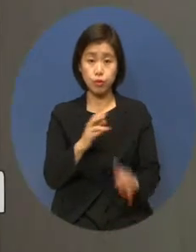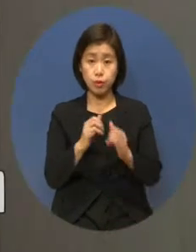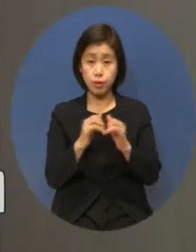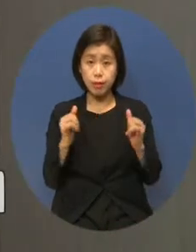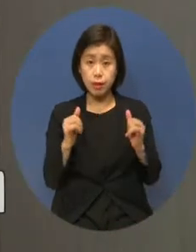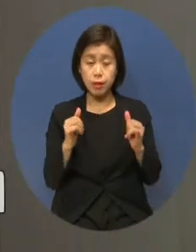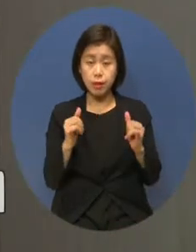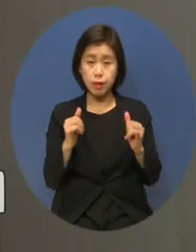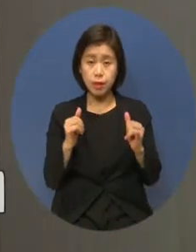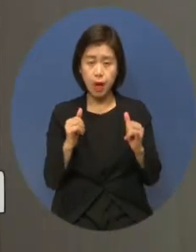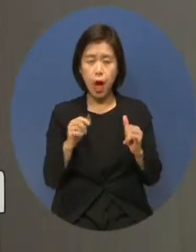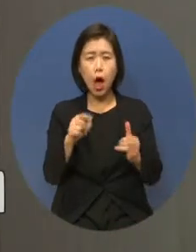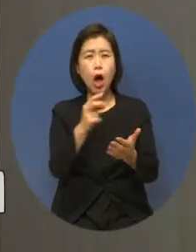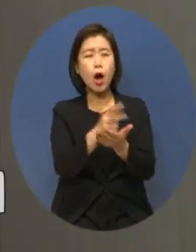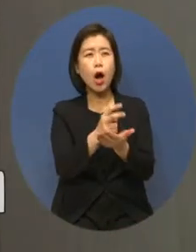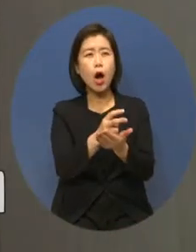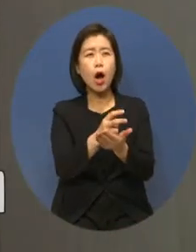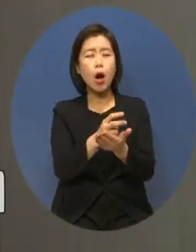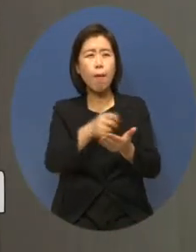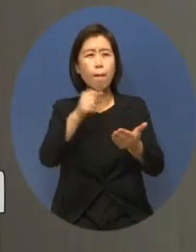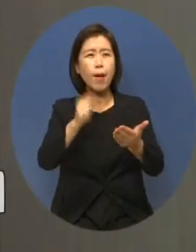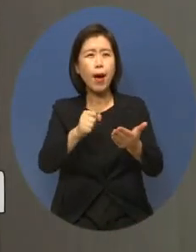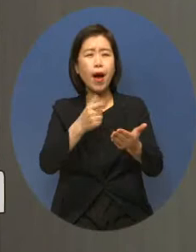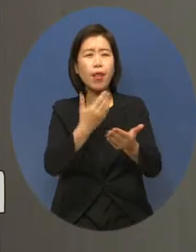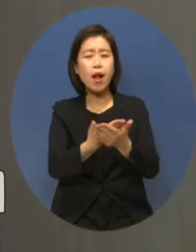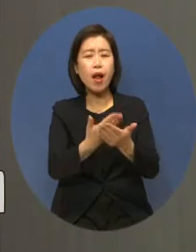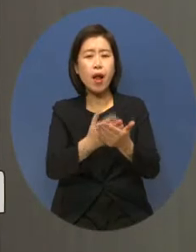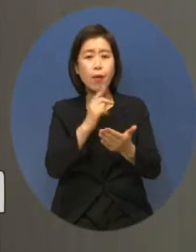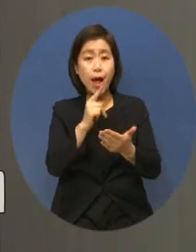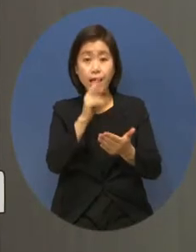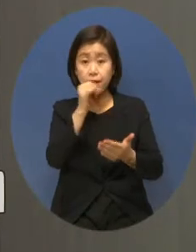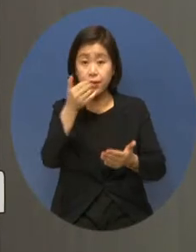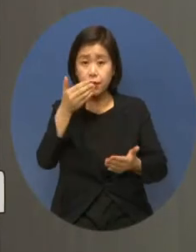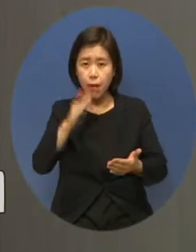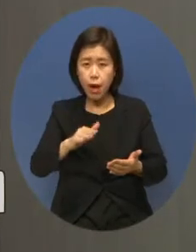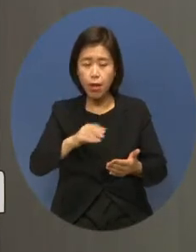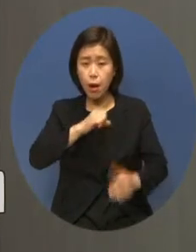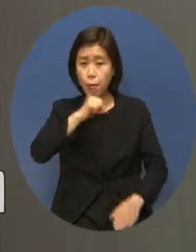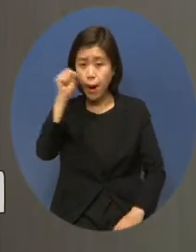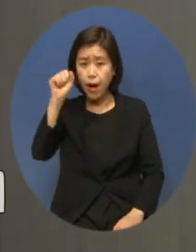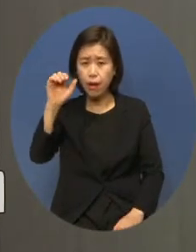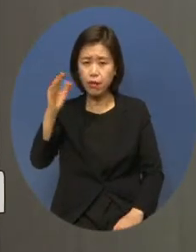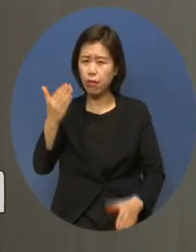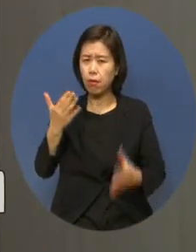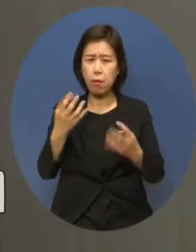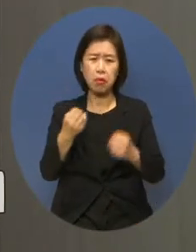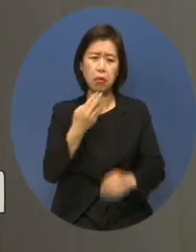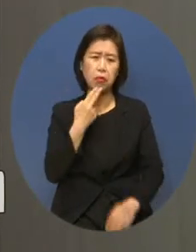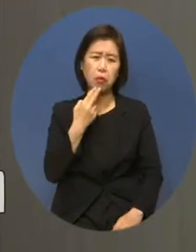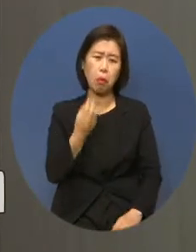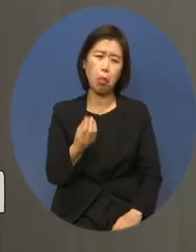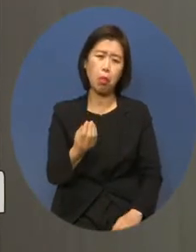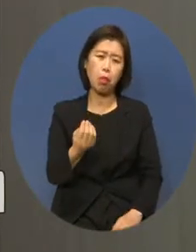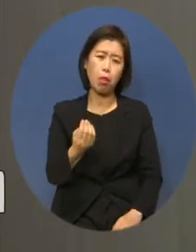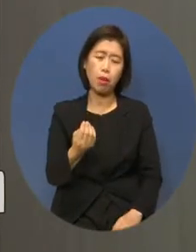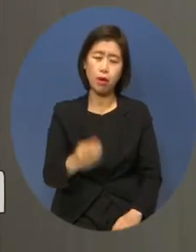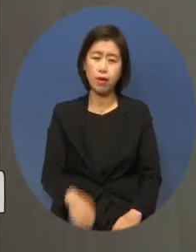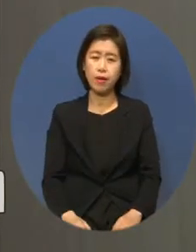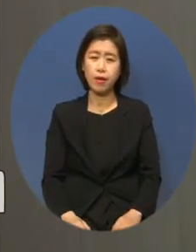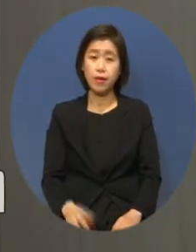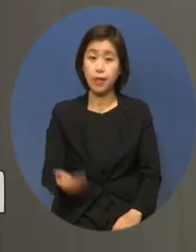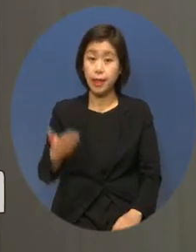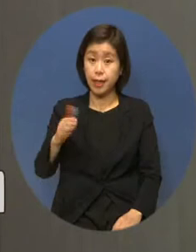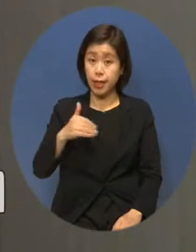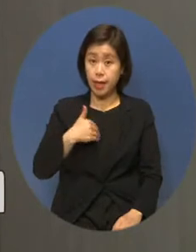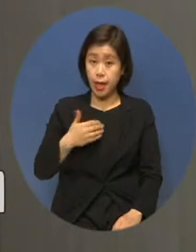그 법안들이 모두 통과가 되진 않고 정확히 말하면 통과되는 것들은 사실 그렇게 많지 않거든요. 근데 어쨌든 초반에